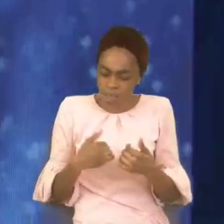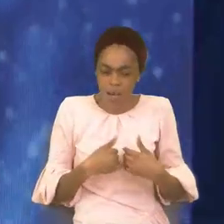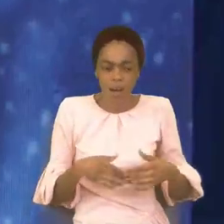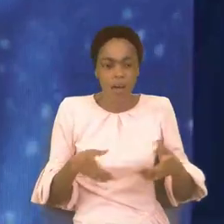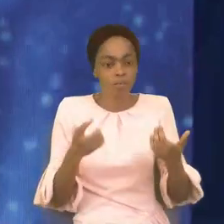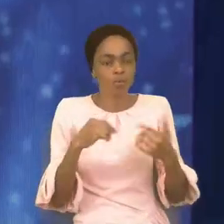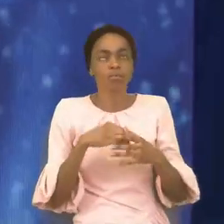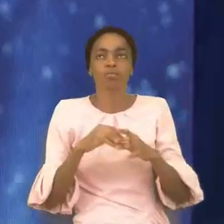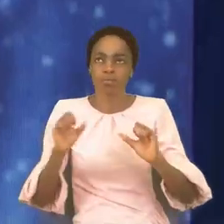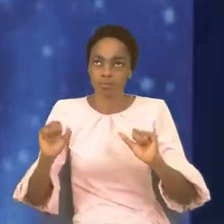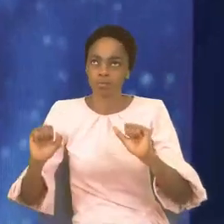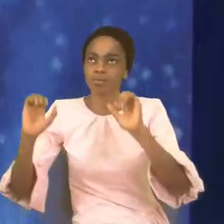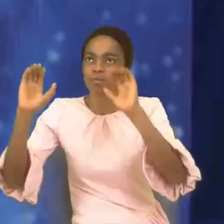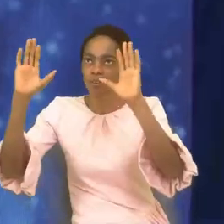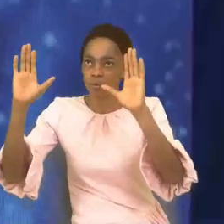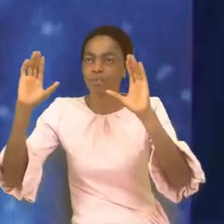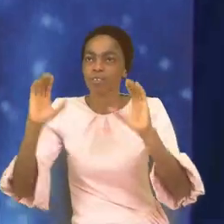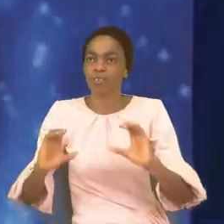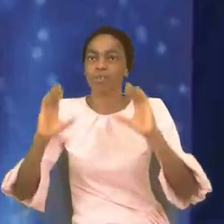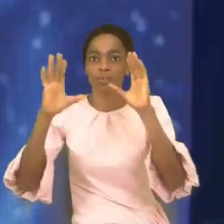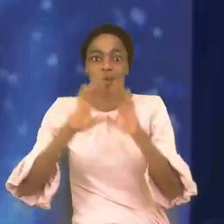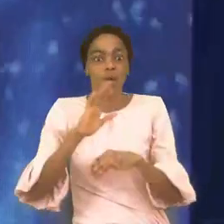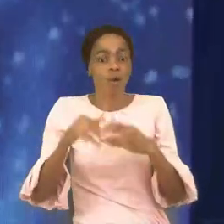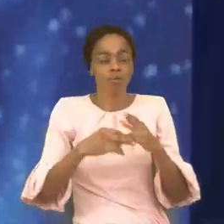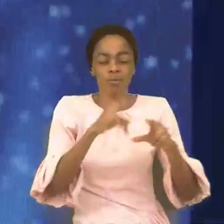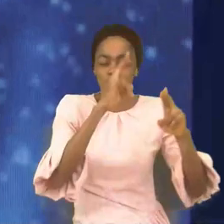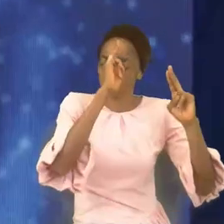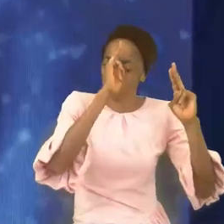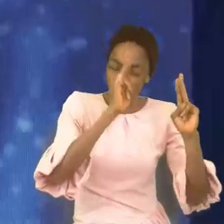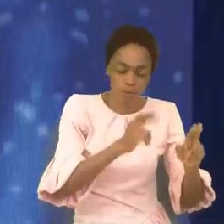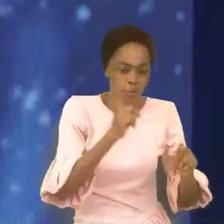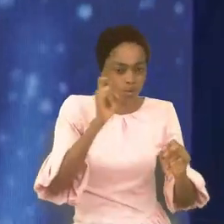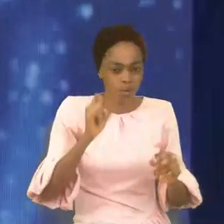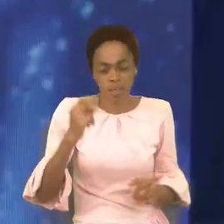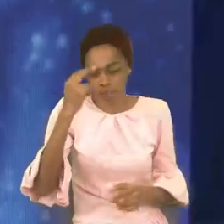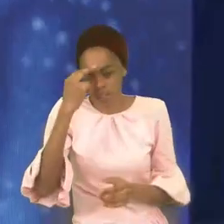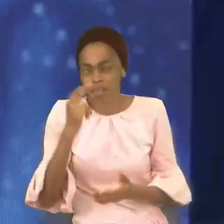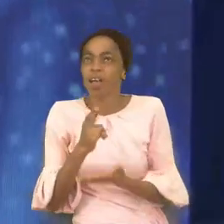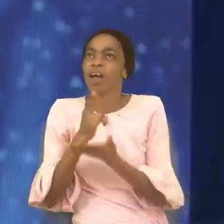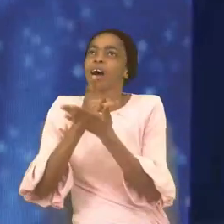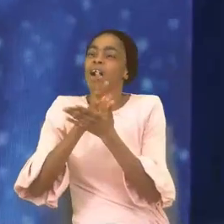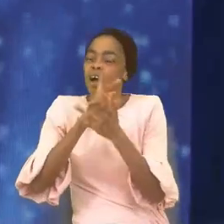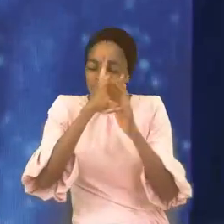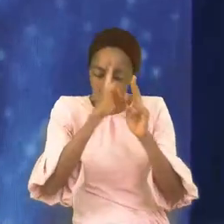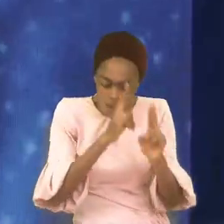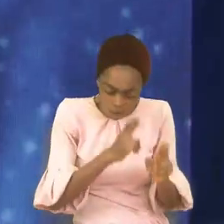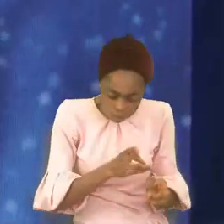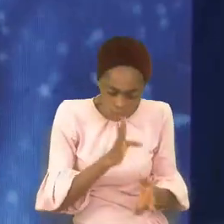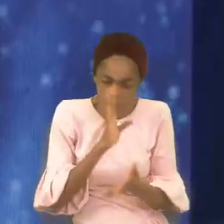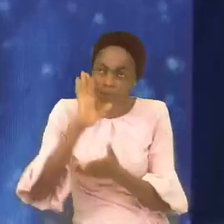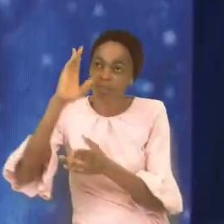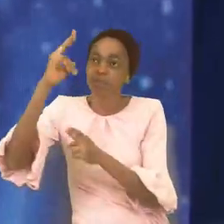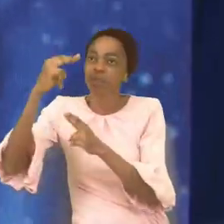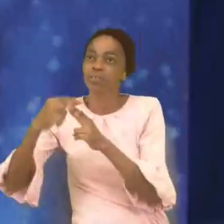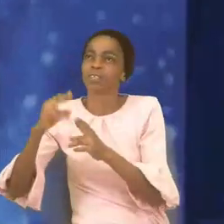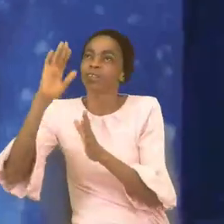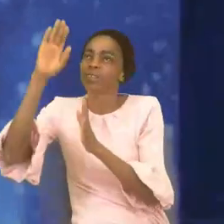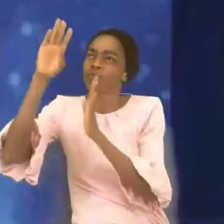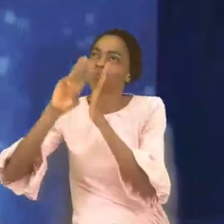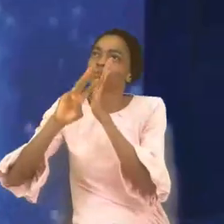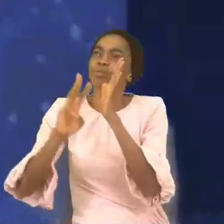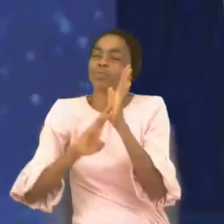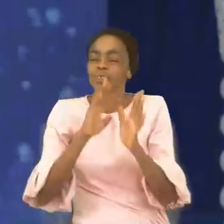Et tu es venu dans la consécration et l'honneur auquel tu peux penser, que ton nom soit sanctifié, que ta